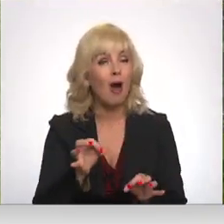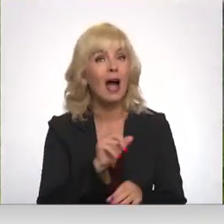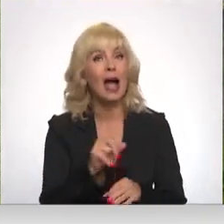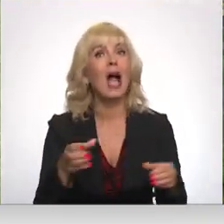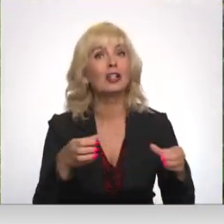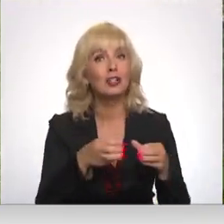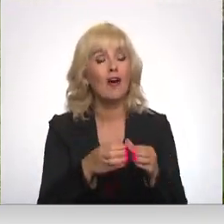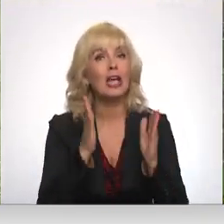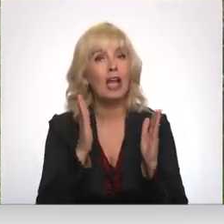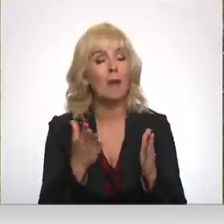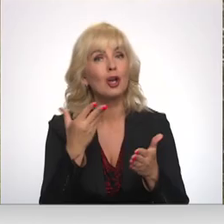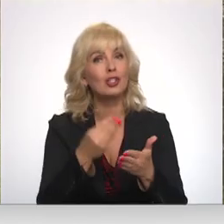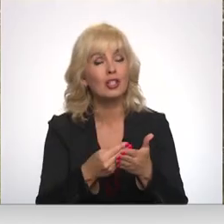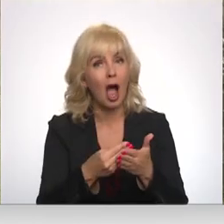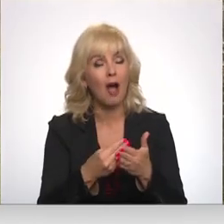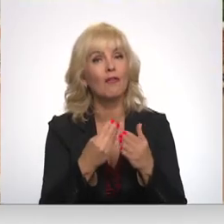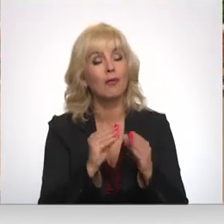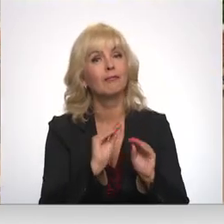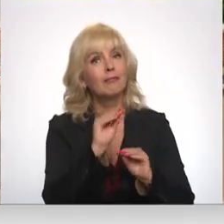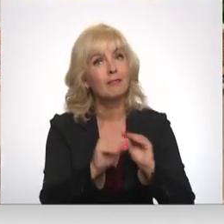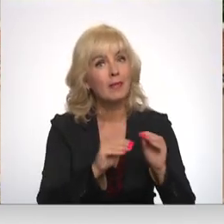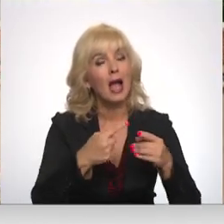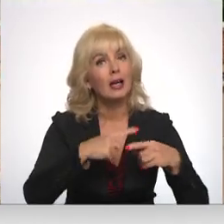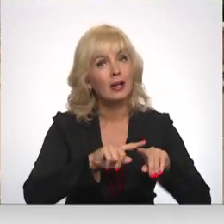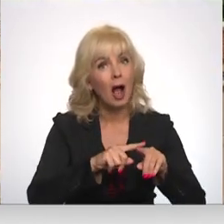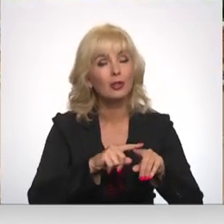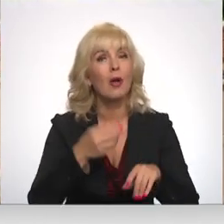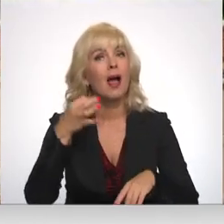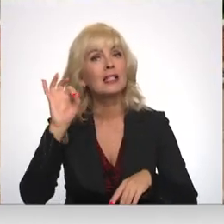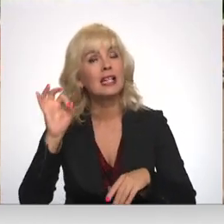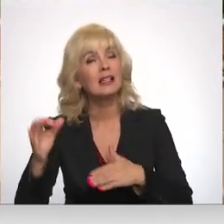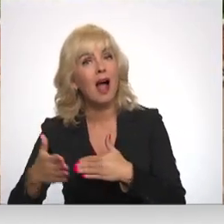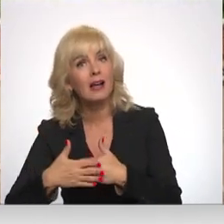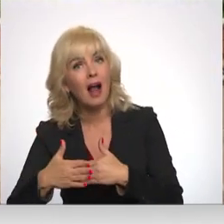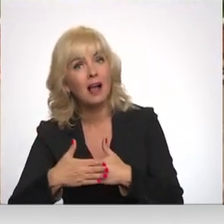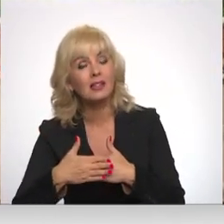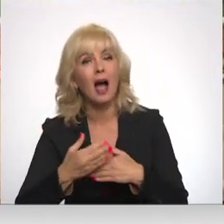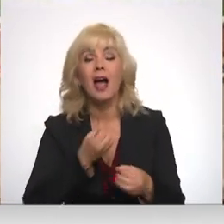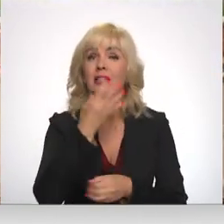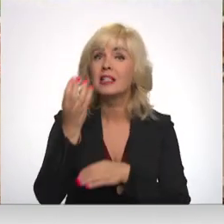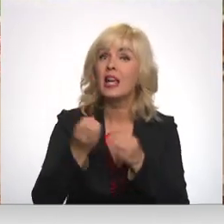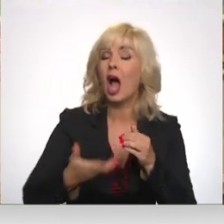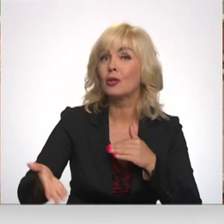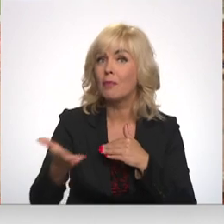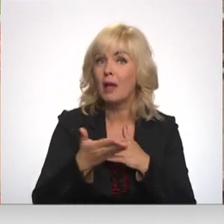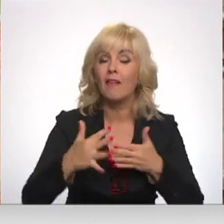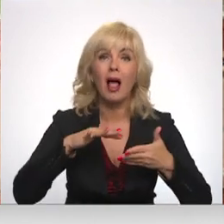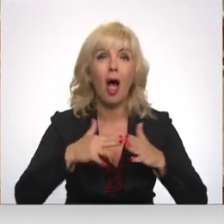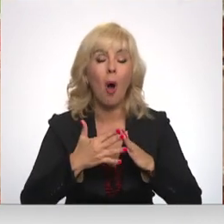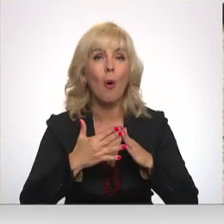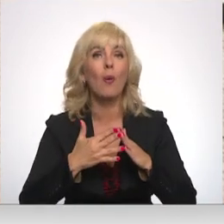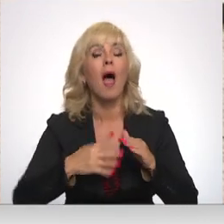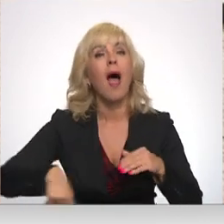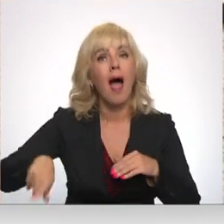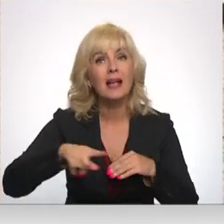Šallē iemūžinājis savai pusē raksturīgo dzintari jūras krāstimīs ar mežiem, ziedu pļavām, laukiem, ezeriem un upēm. Tas mērķis